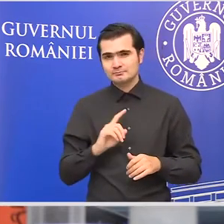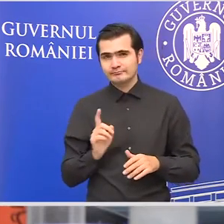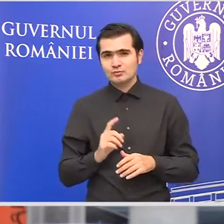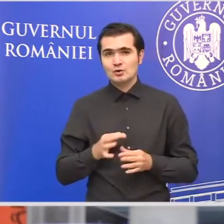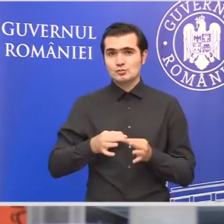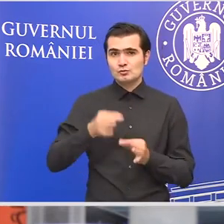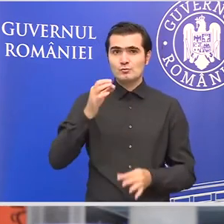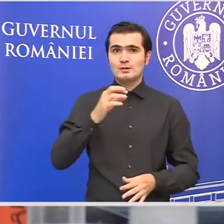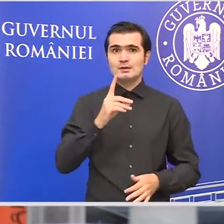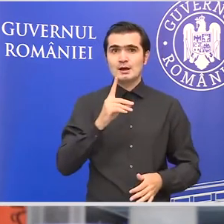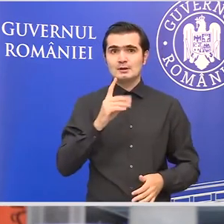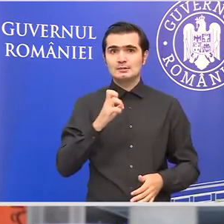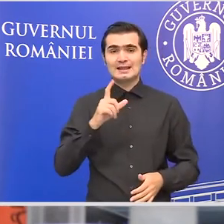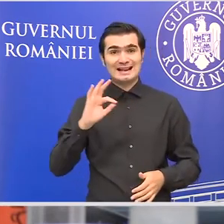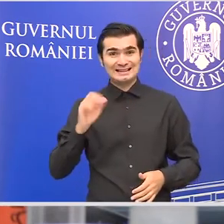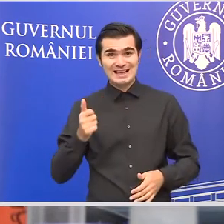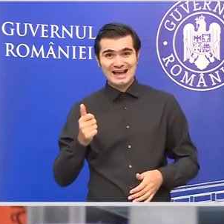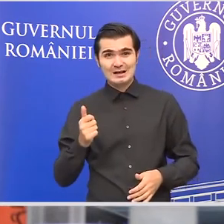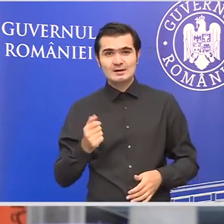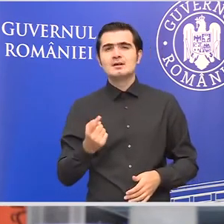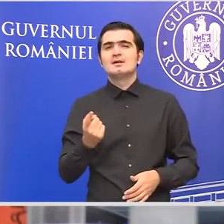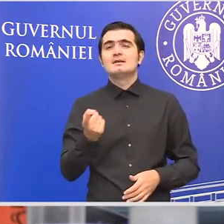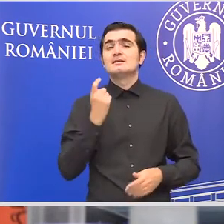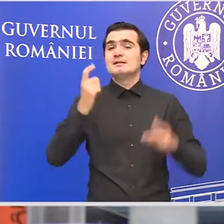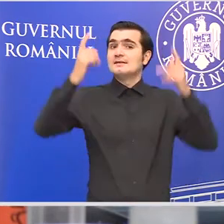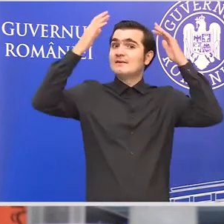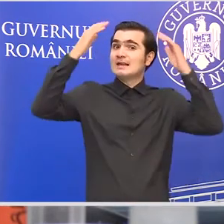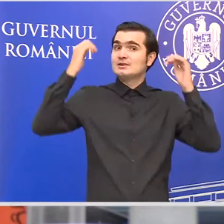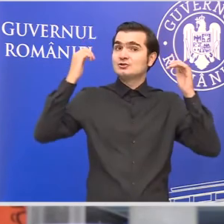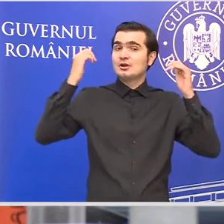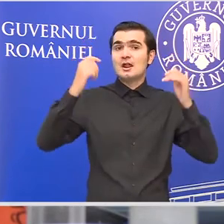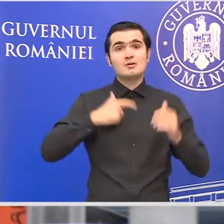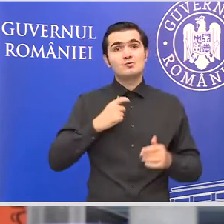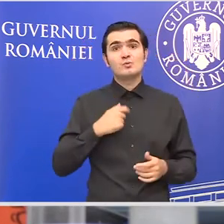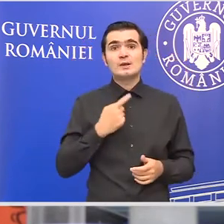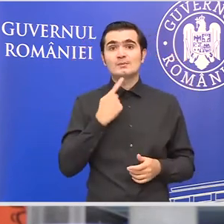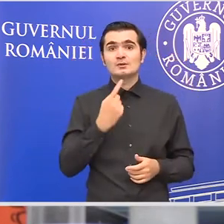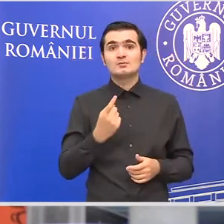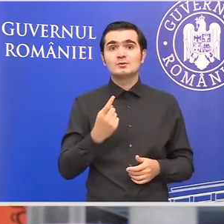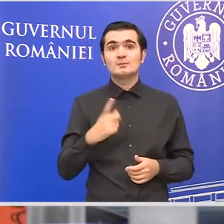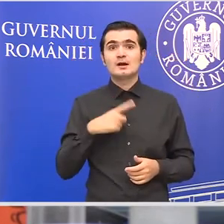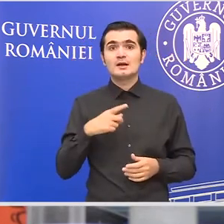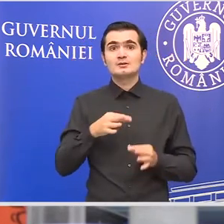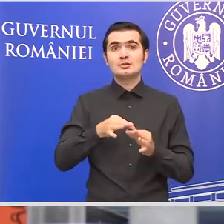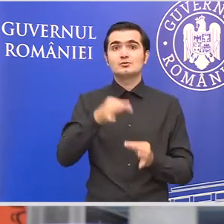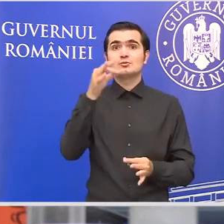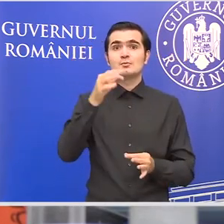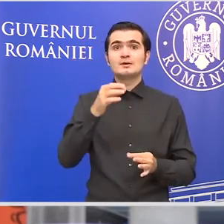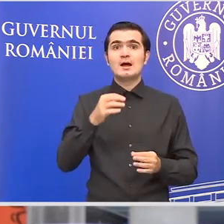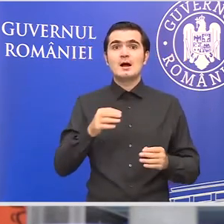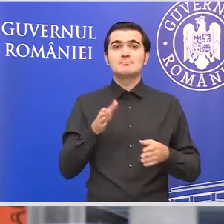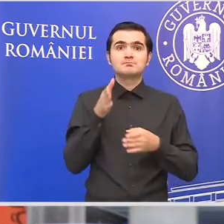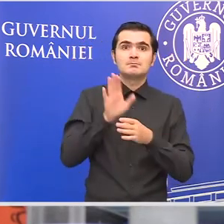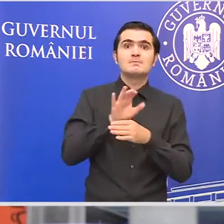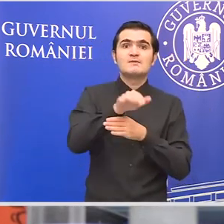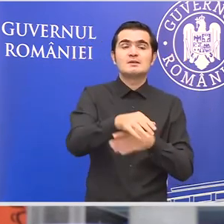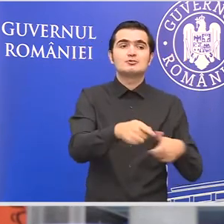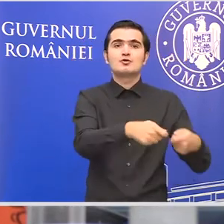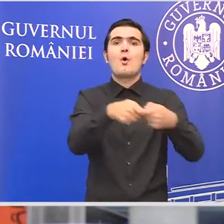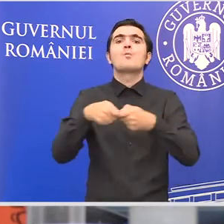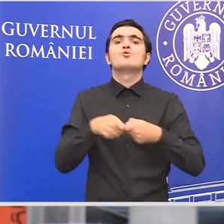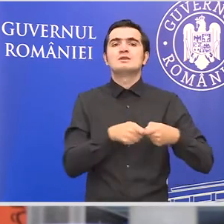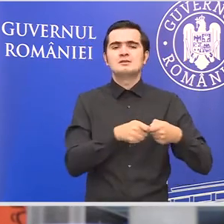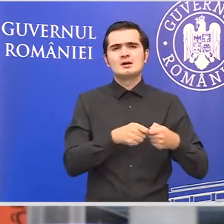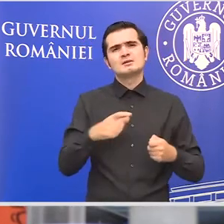Tulpina Delta, din fericire, încă nu putem să spunem că a devenit comunitară, deși este